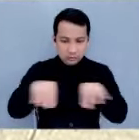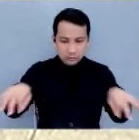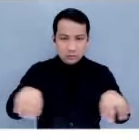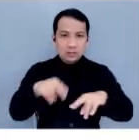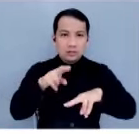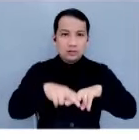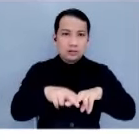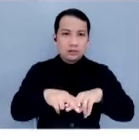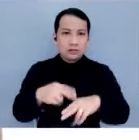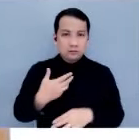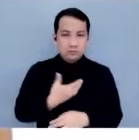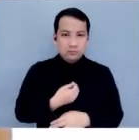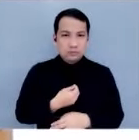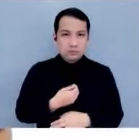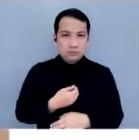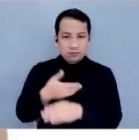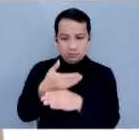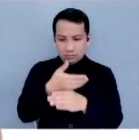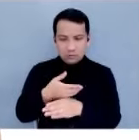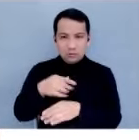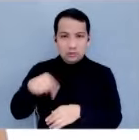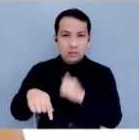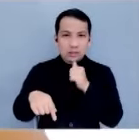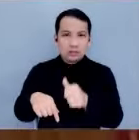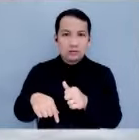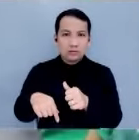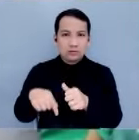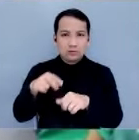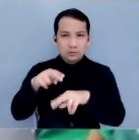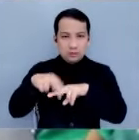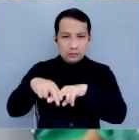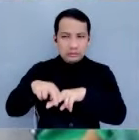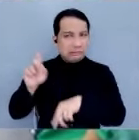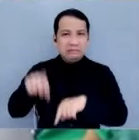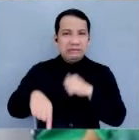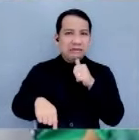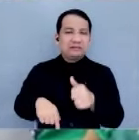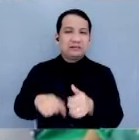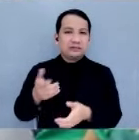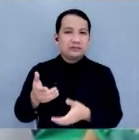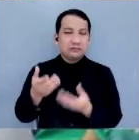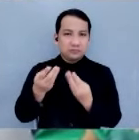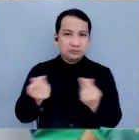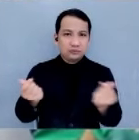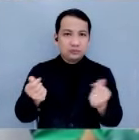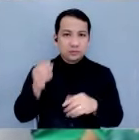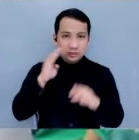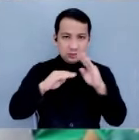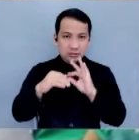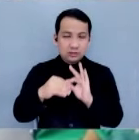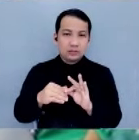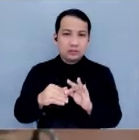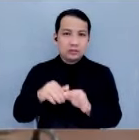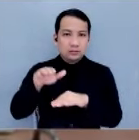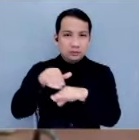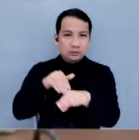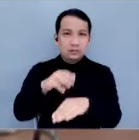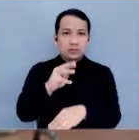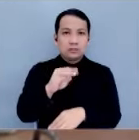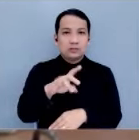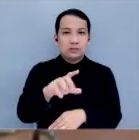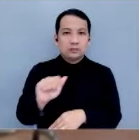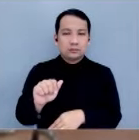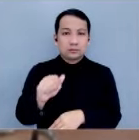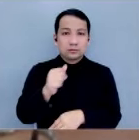takot. Mag-iingat na lang po, hindi na lang po ako Para masolusyonan ang problema, ipinatawag ni MIAA General Manager